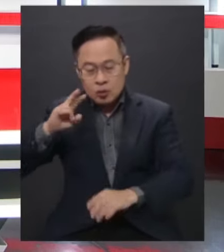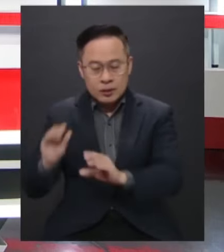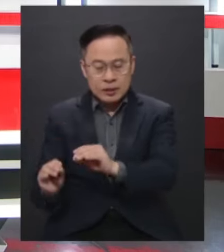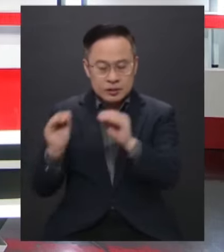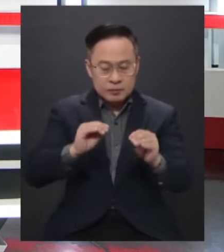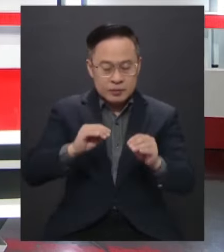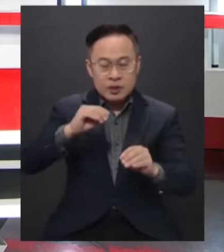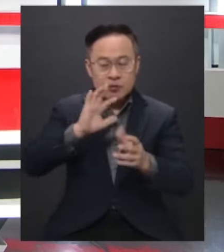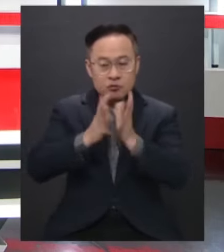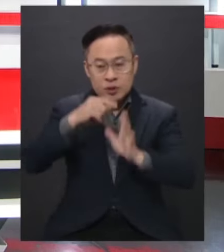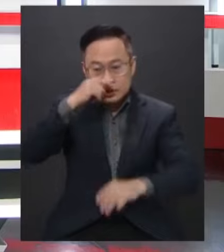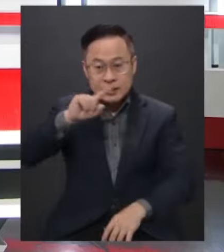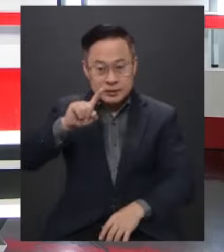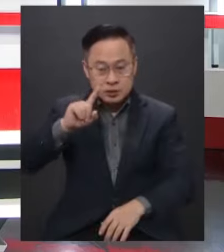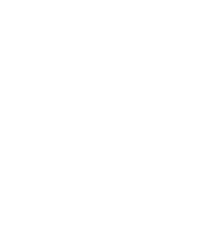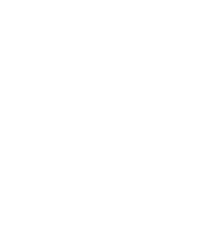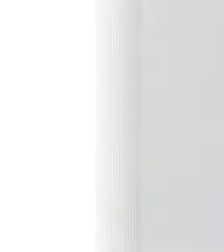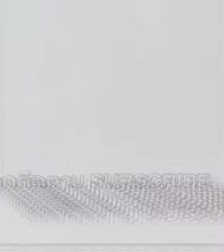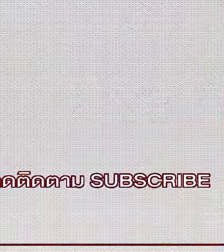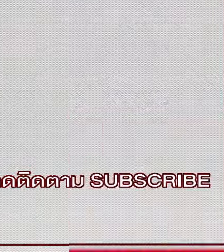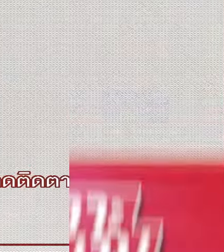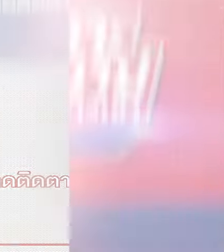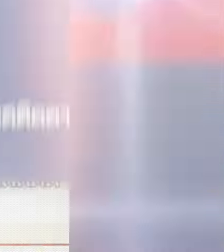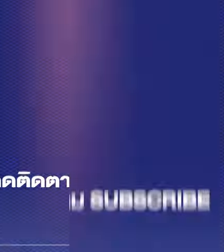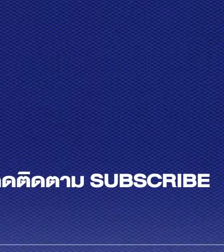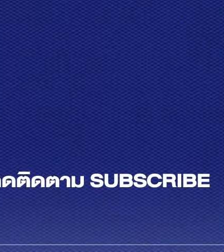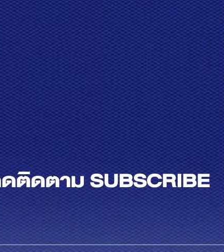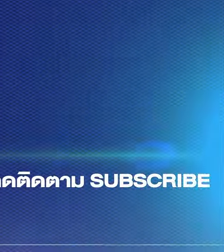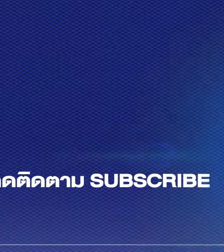สุดของฟุตซอลบ้านเรานะครับค่ะ